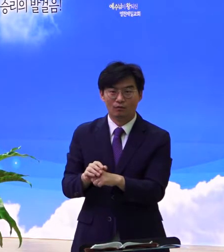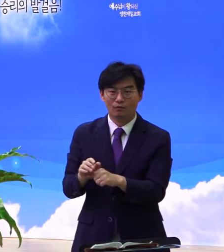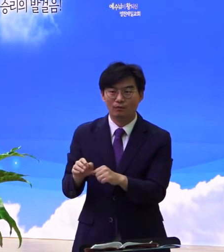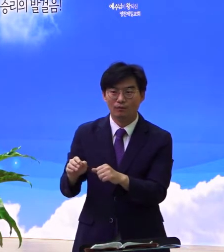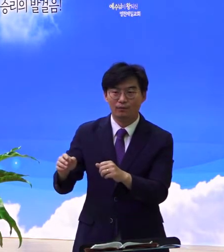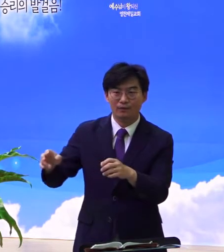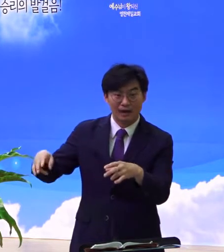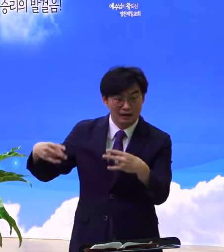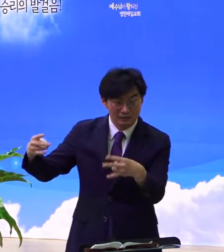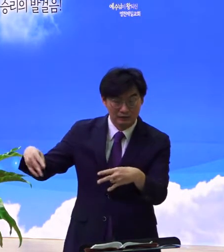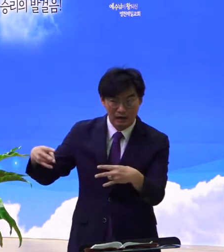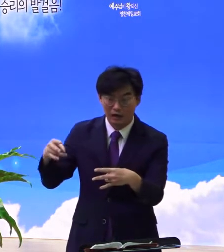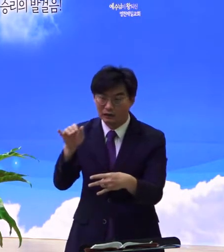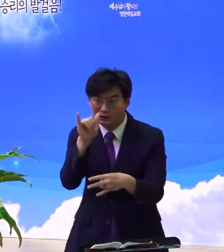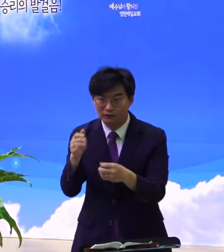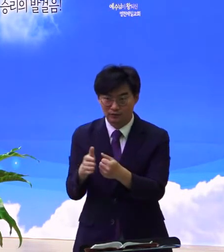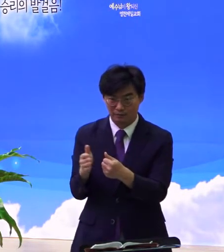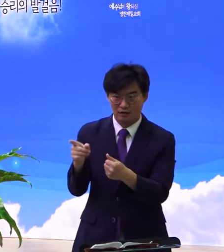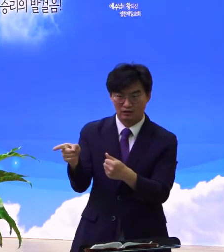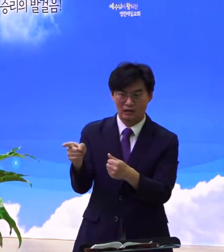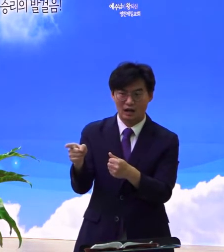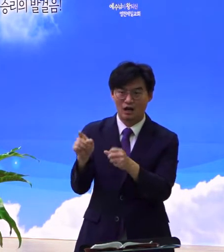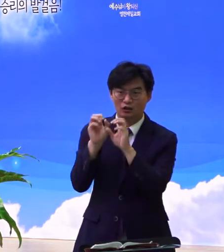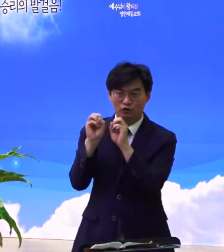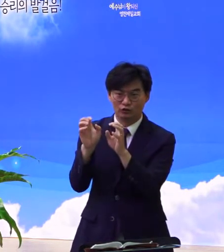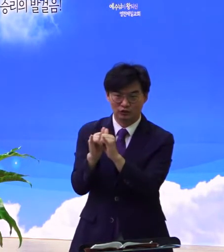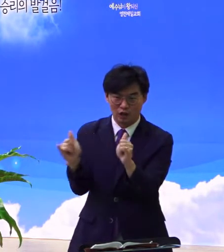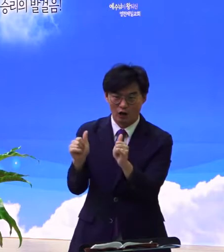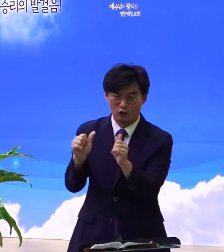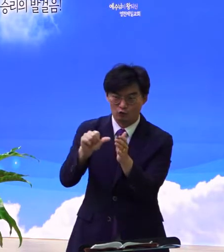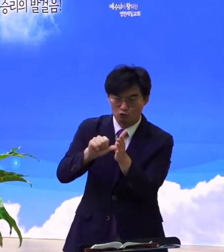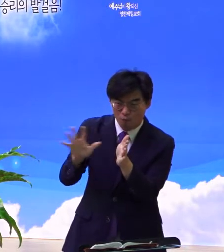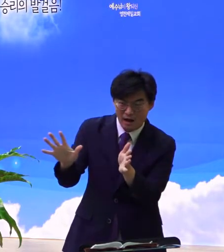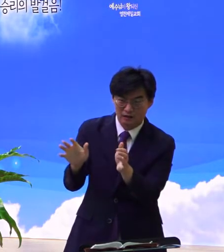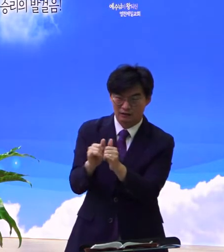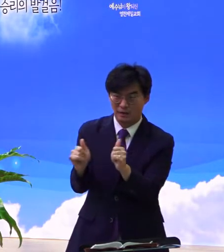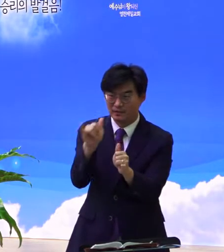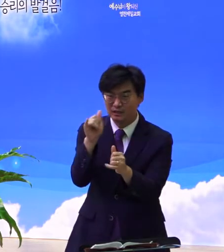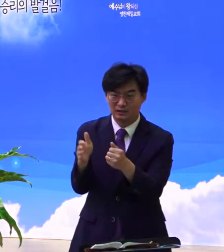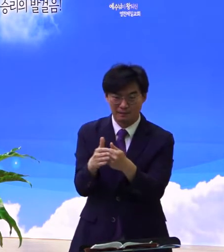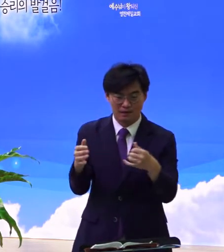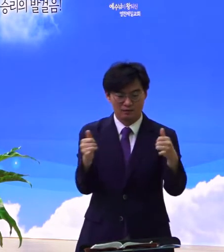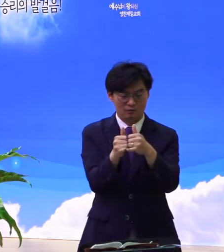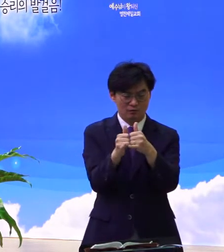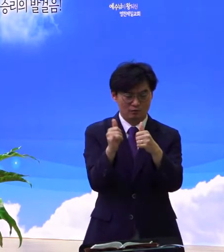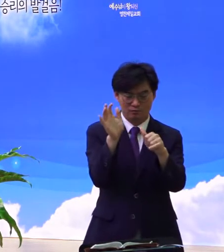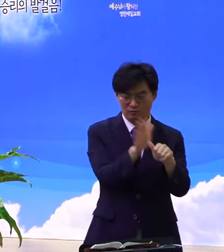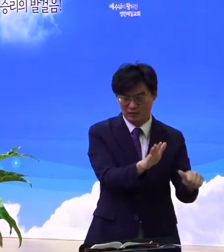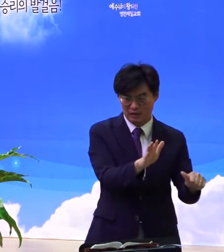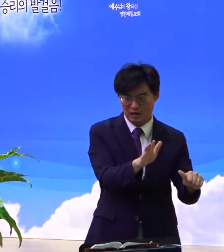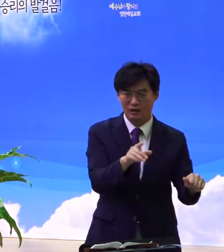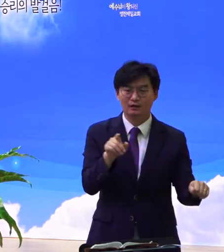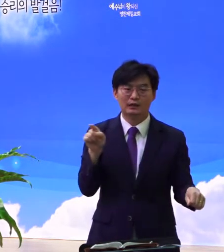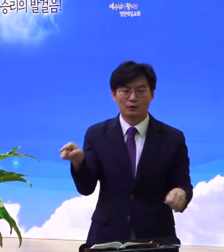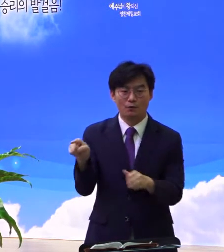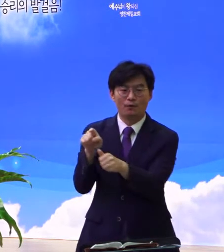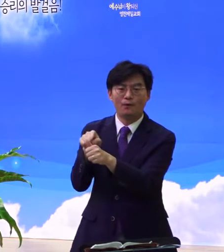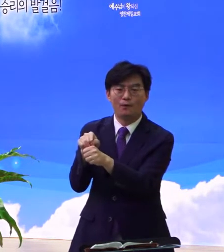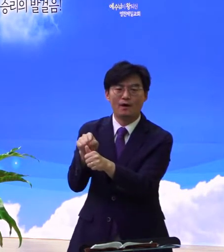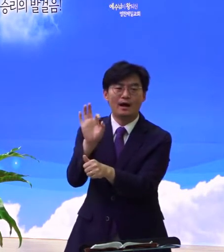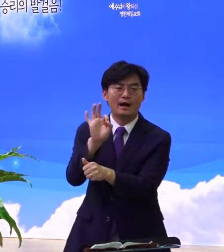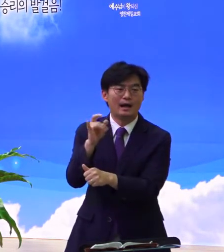다 알려주기 때문에 우리가 어디로 가든지 다 알고 그래서 늘 실패하는 겁니다. 이런 이야기를 했습니다. 그래서